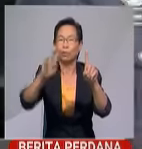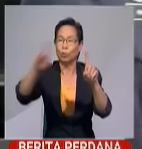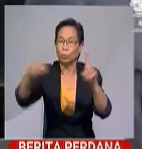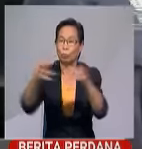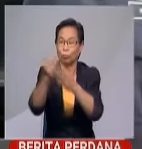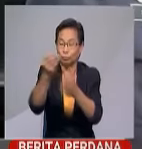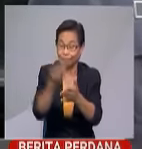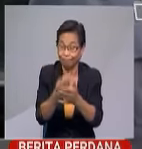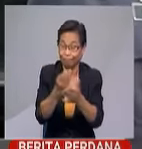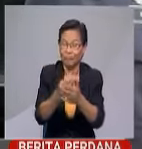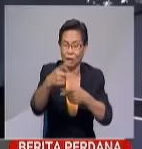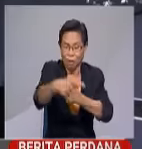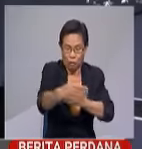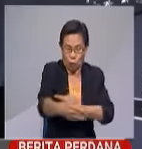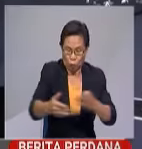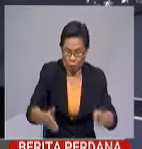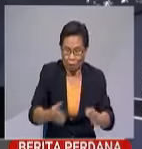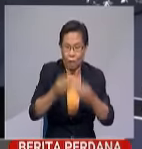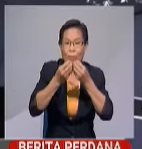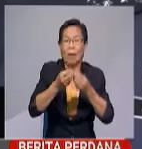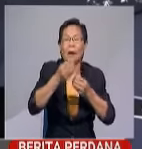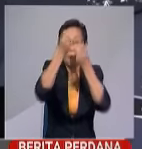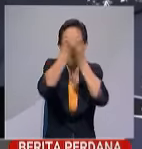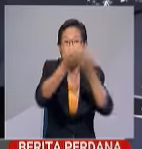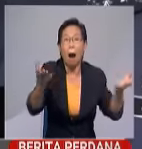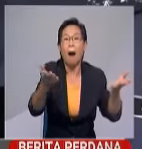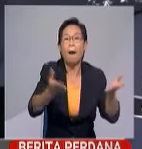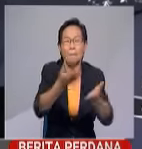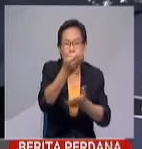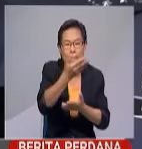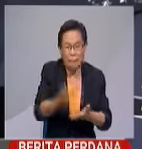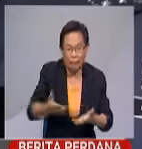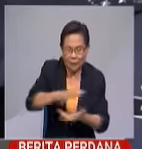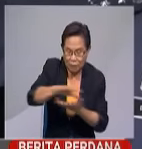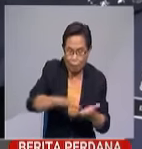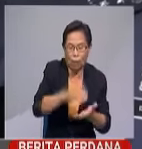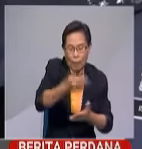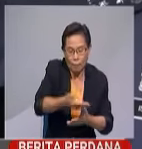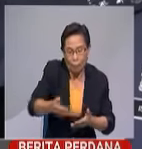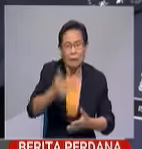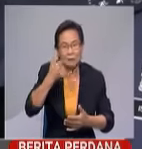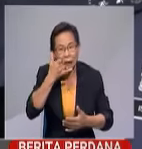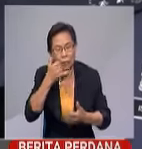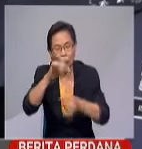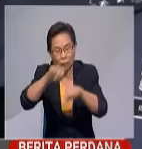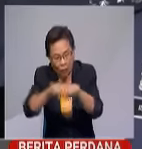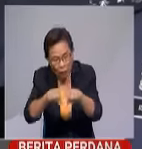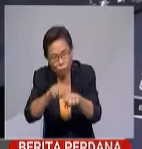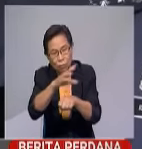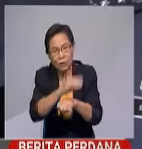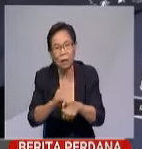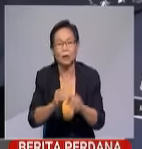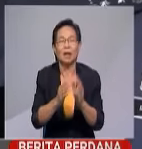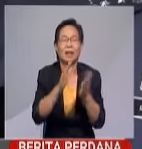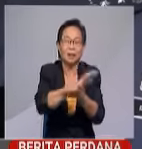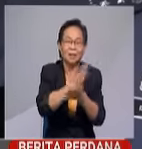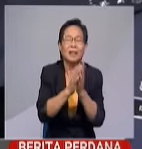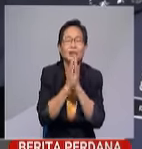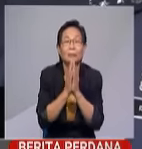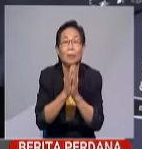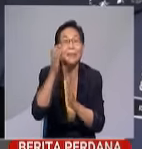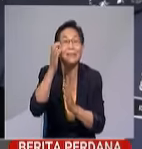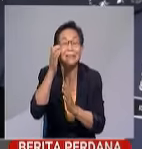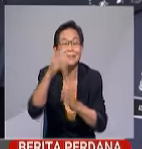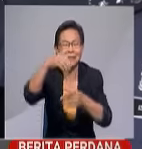RM1,532,000. Kontena berkenaan diisytiharkan sebagai barangan campur seperti aksesori telefon, kasut dan chest paper dalam borang kastam.